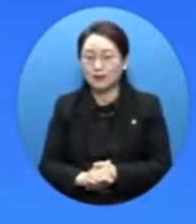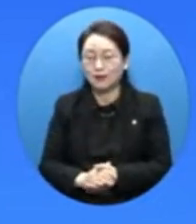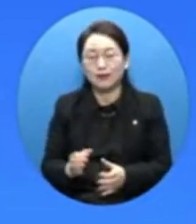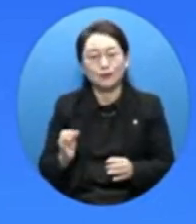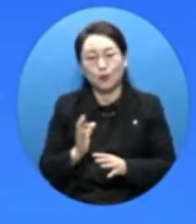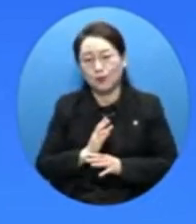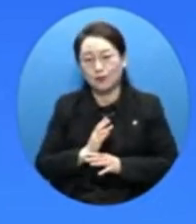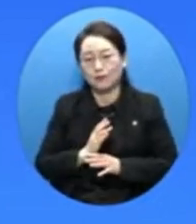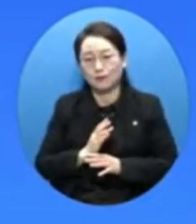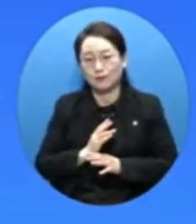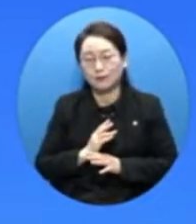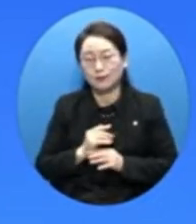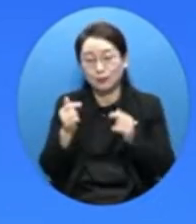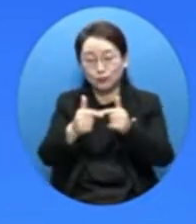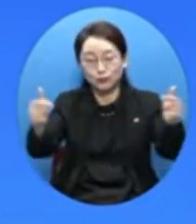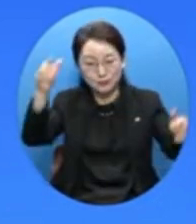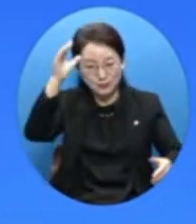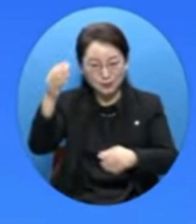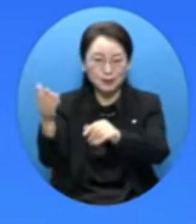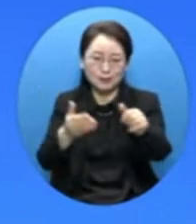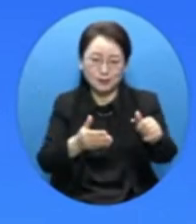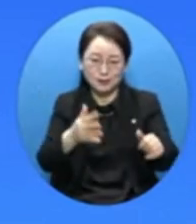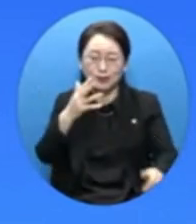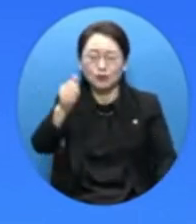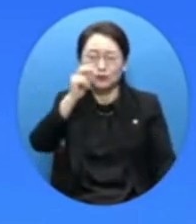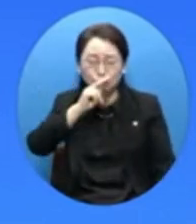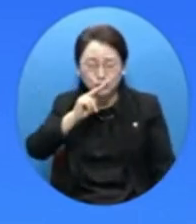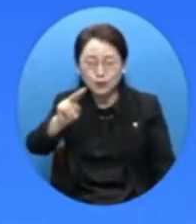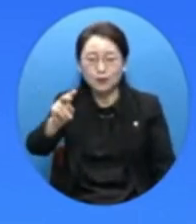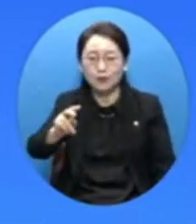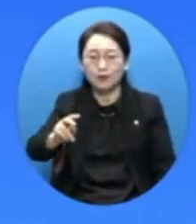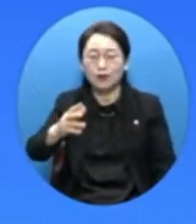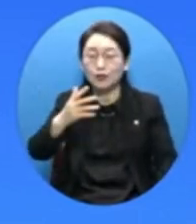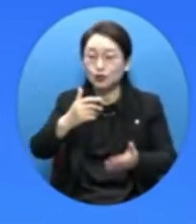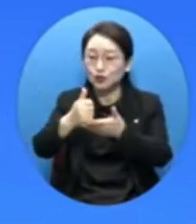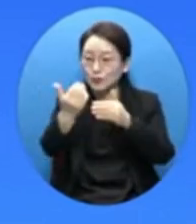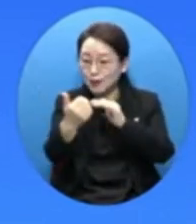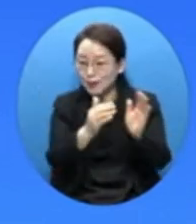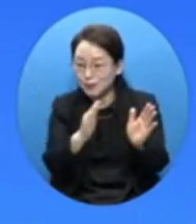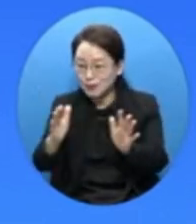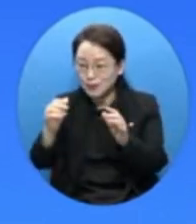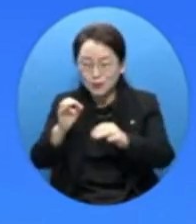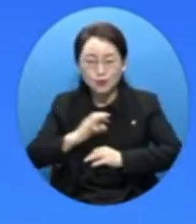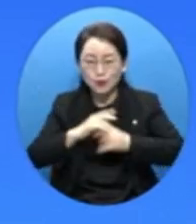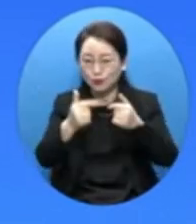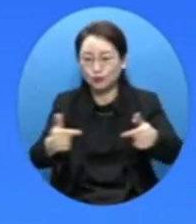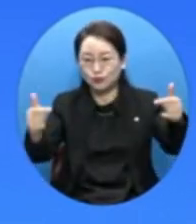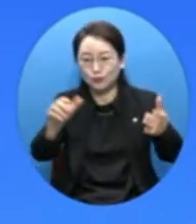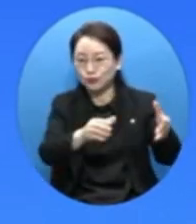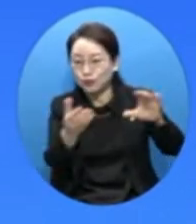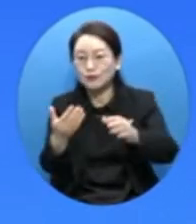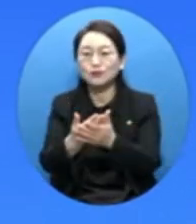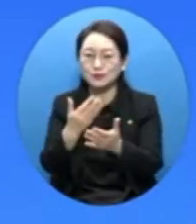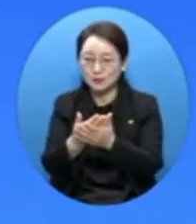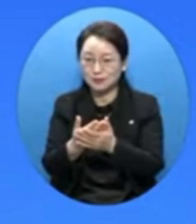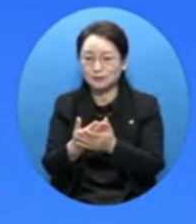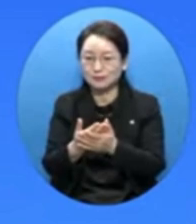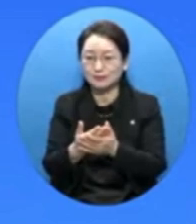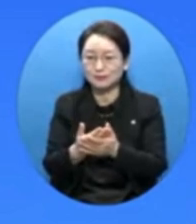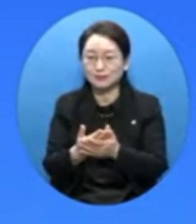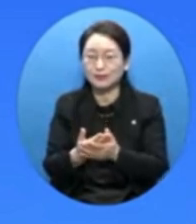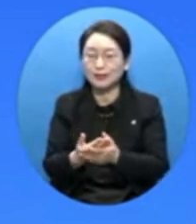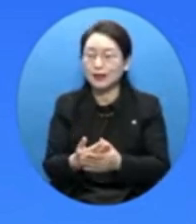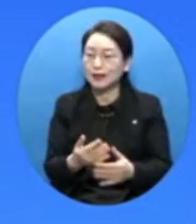놀라운 부흥을 기대하시길 바랍니다. 주여 우리가 주님의 예비하신 놀라운 부흥을 부어주시옵소서.